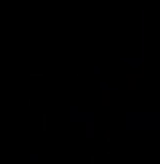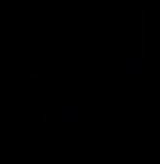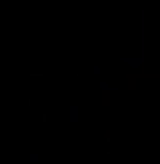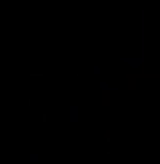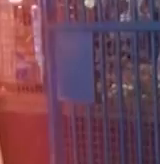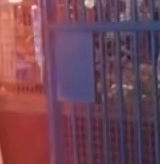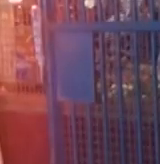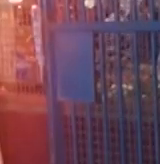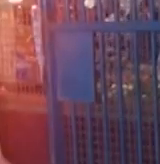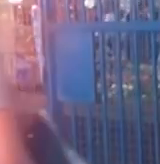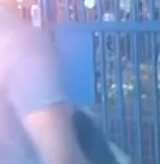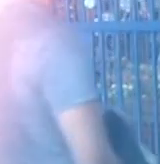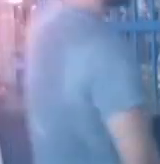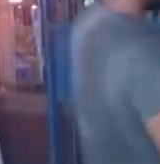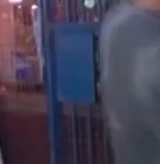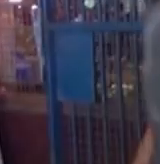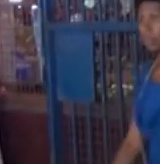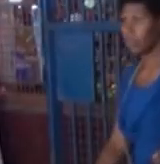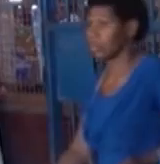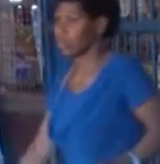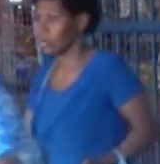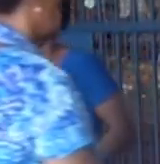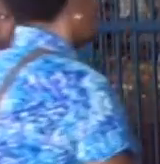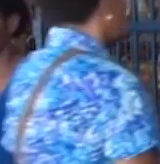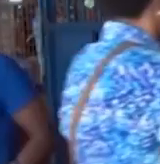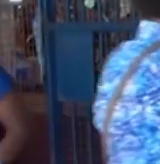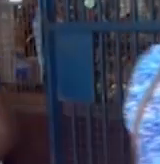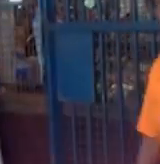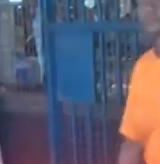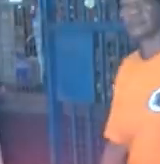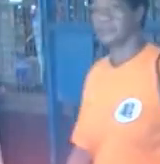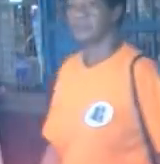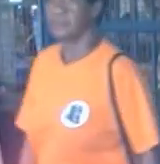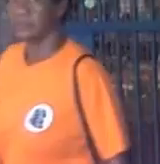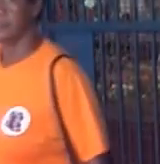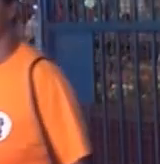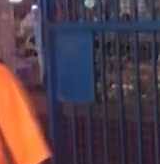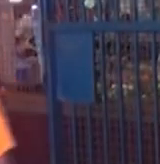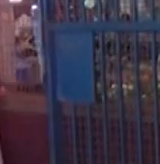हमारे सामने नायक है गोंगवा लेबू लटोका रेडियो फीजी 2 में